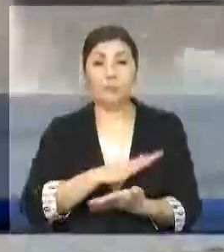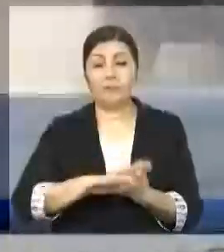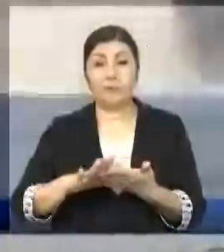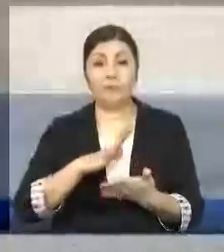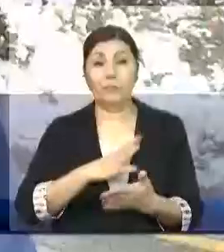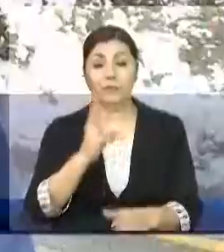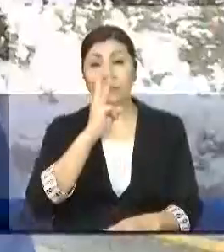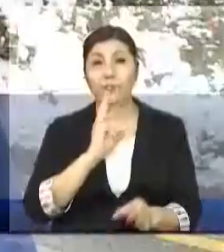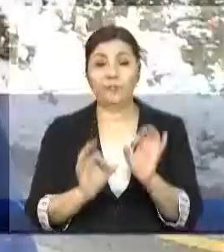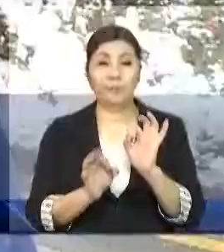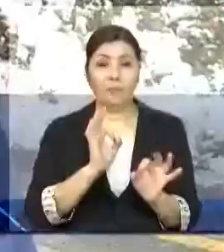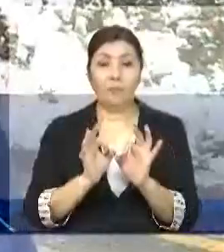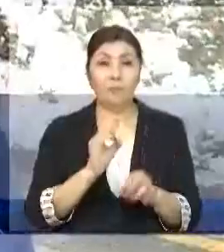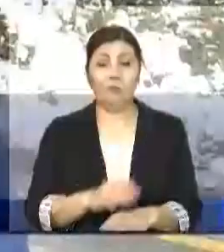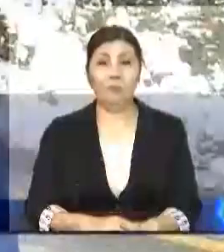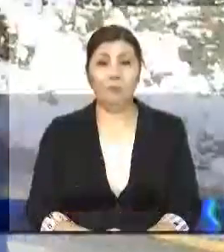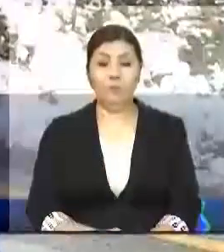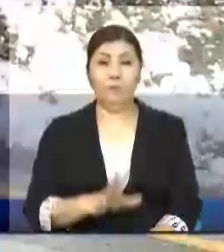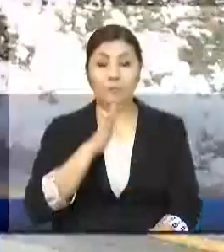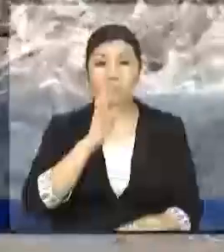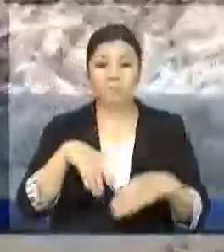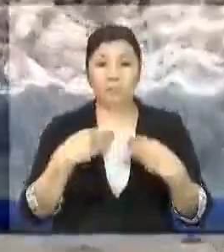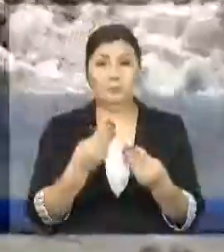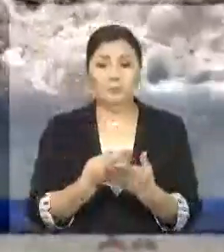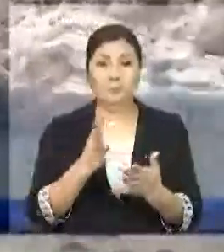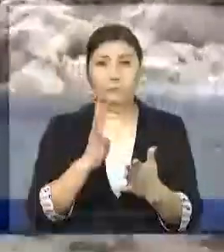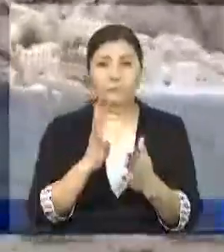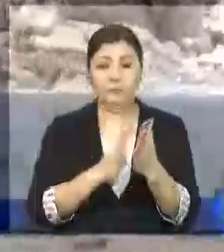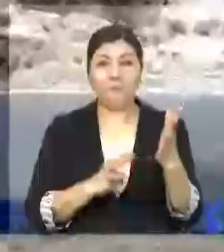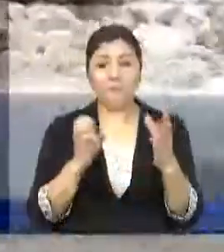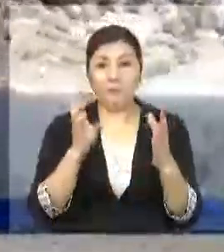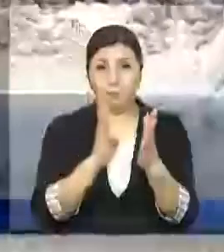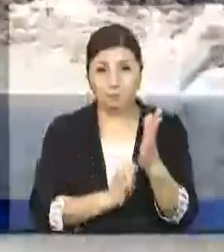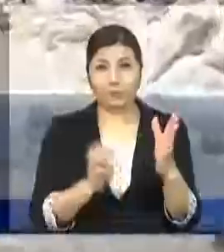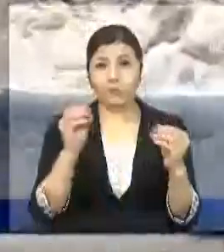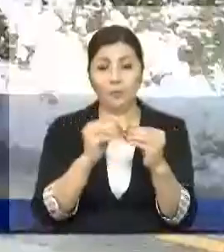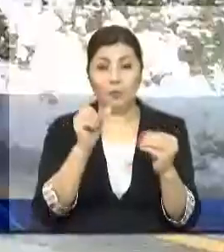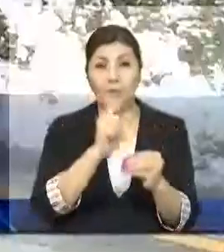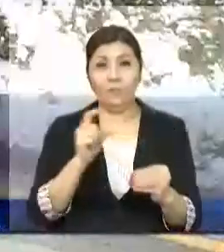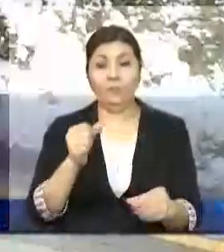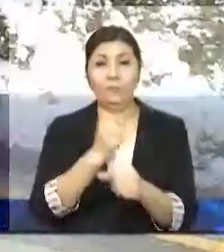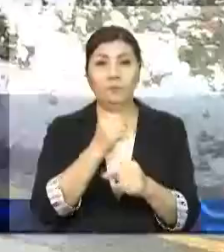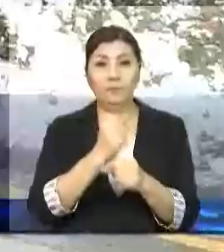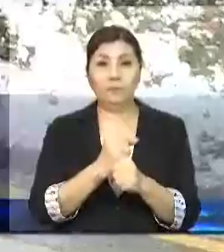Айлығымыз әйтеуір жаман емес, жақсы жүріп жатыр. Уақытында береді. 9-10 адамбыз ғой, бір-бірге